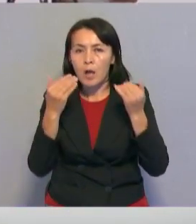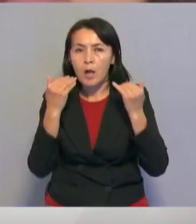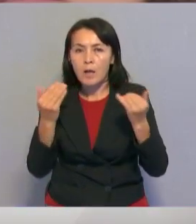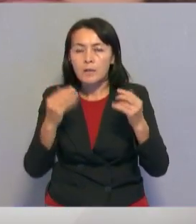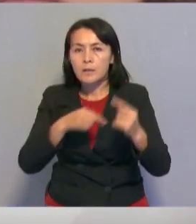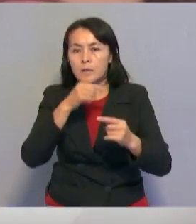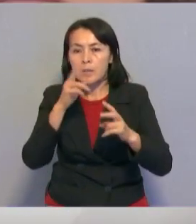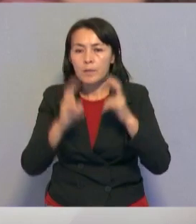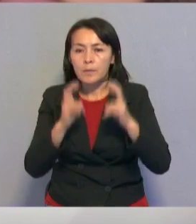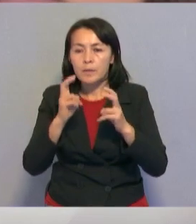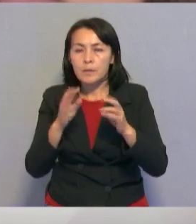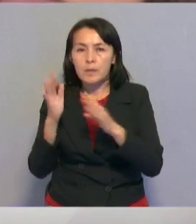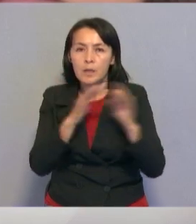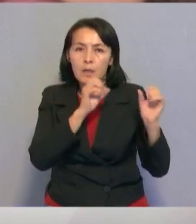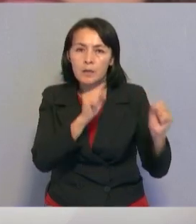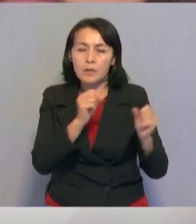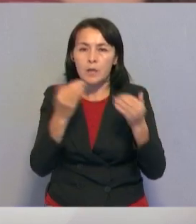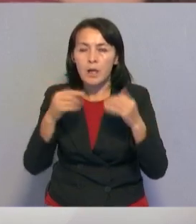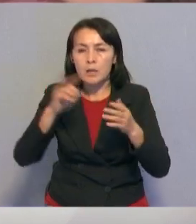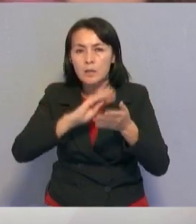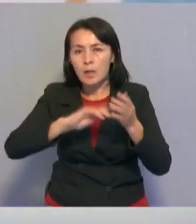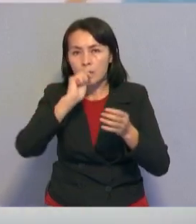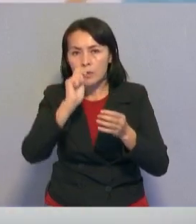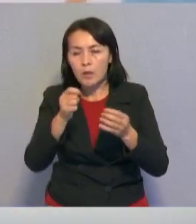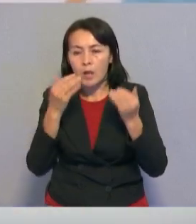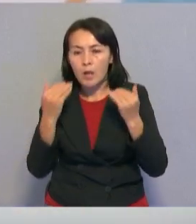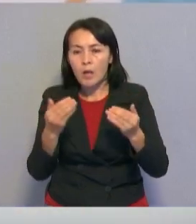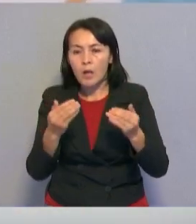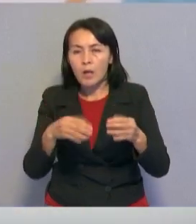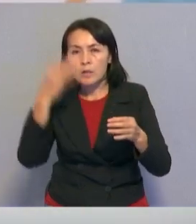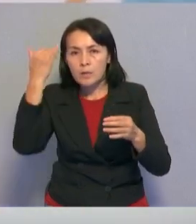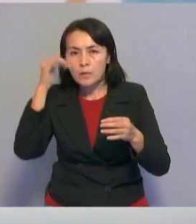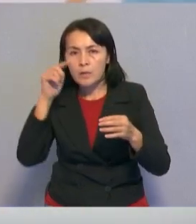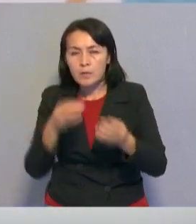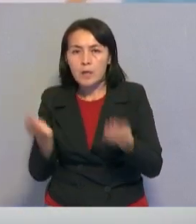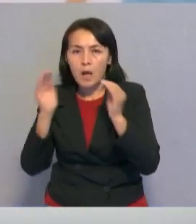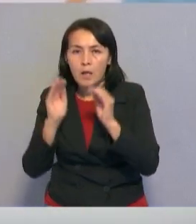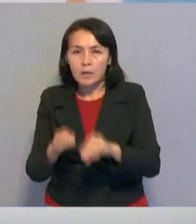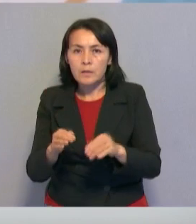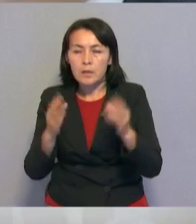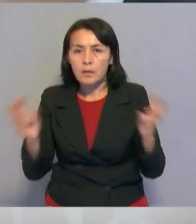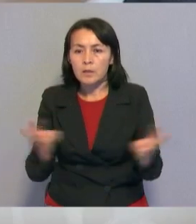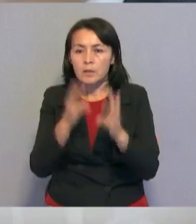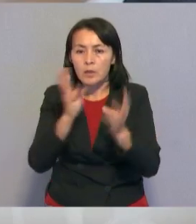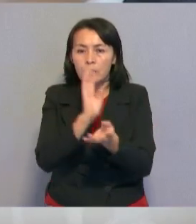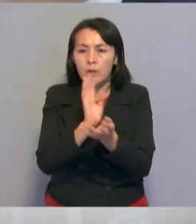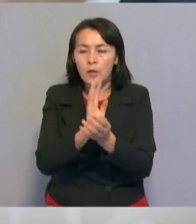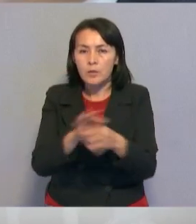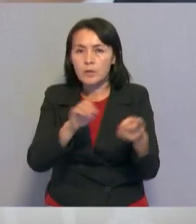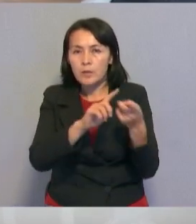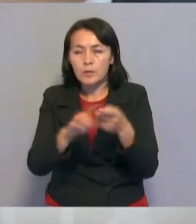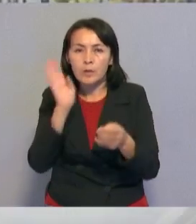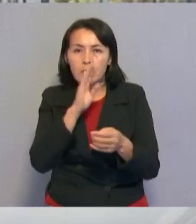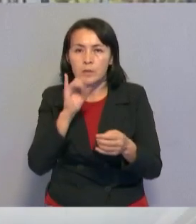влияние предприятий на экологическую ситуацию. Основные жалобы касаются содержания животных на приусадебных участках, сжигания отходов, распространения